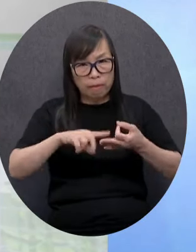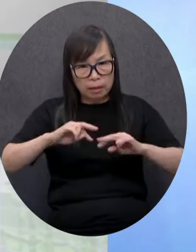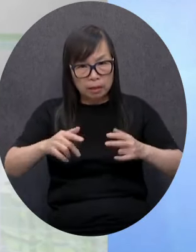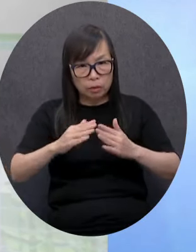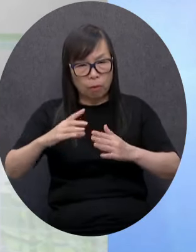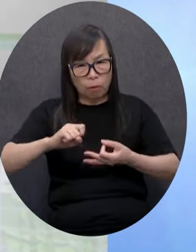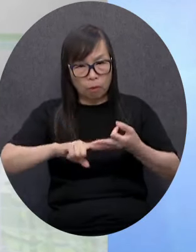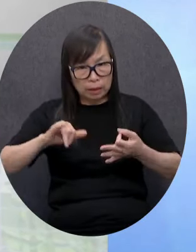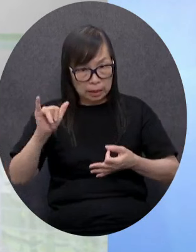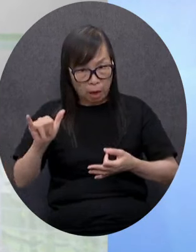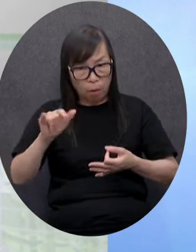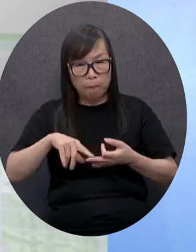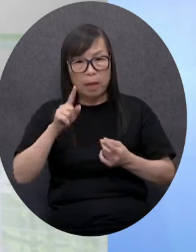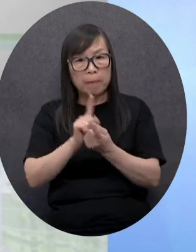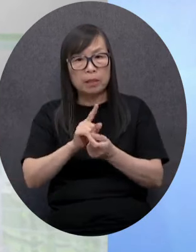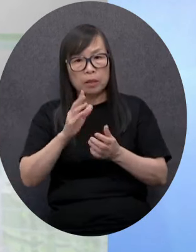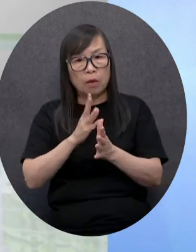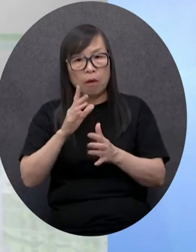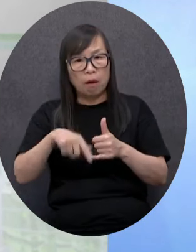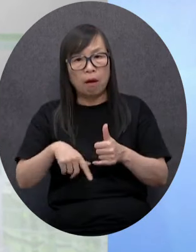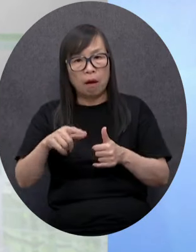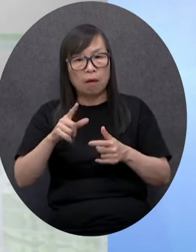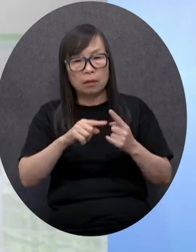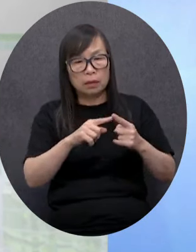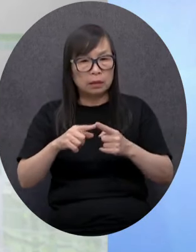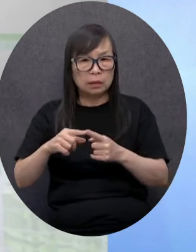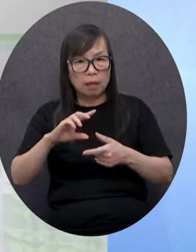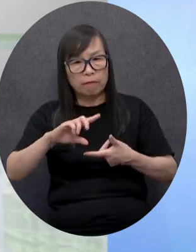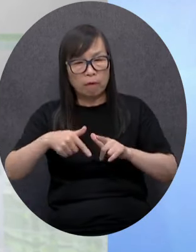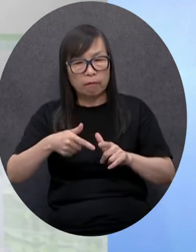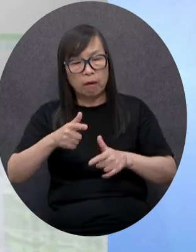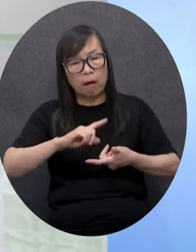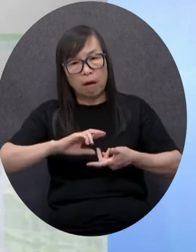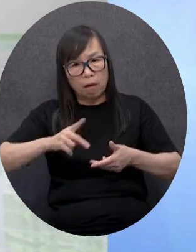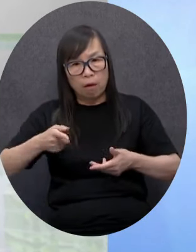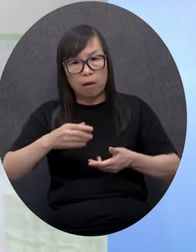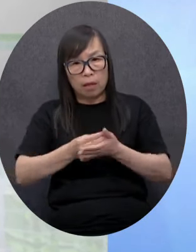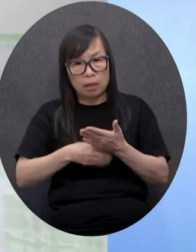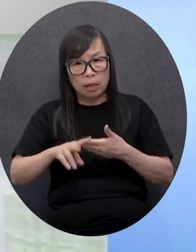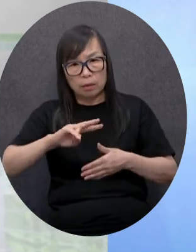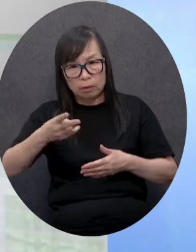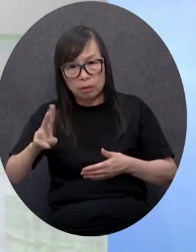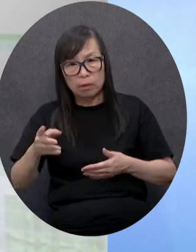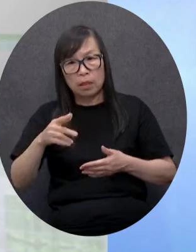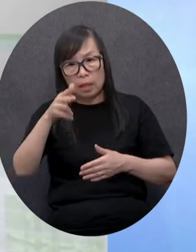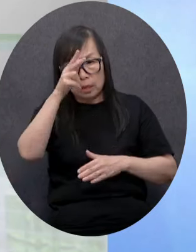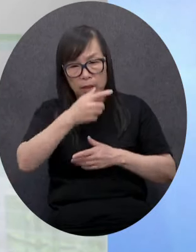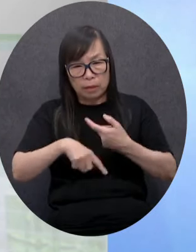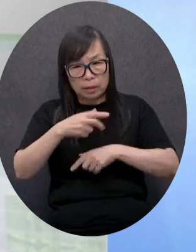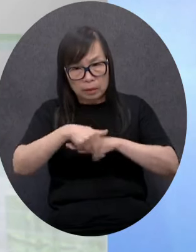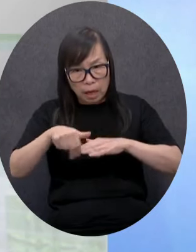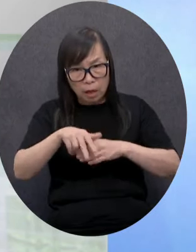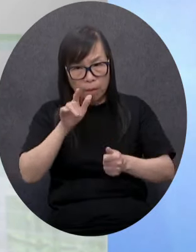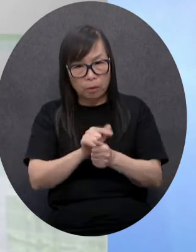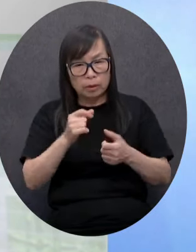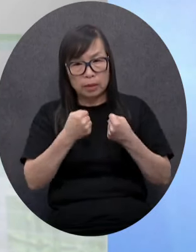应华就说，面对旅客和市民行为模式改变，零售业必须调整营运策略，才可以保